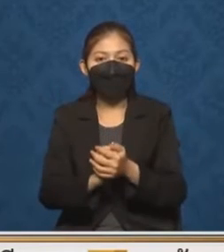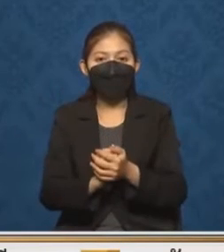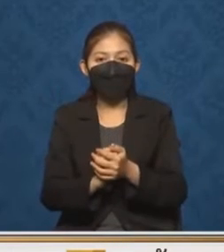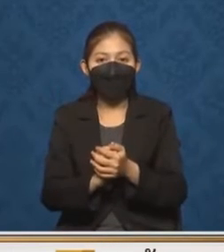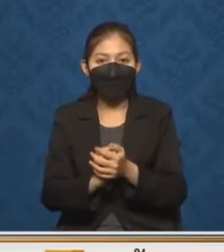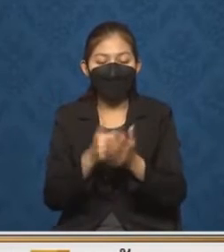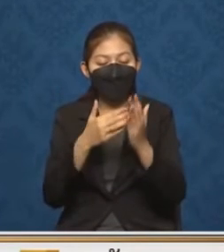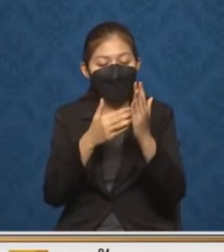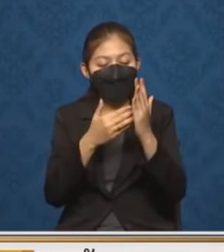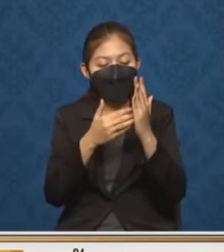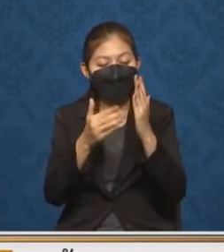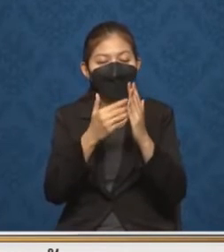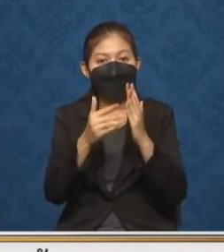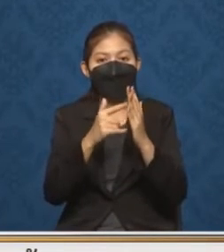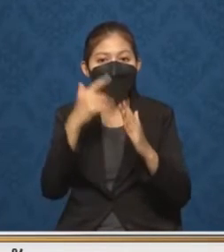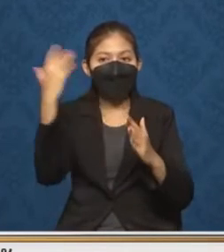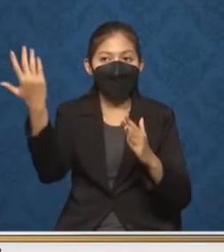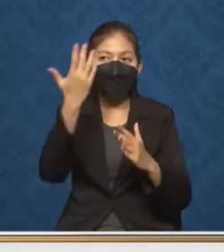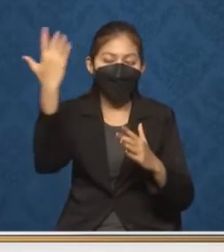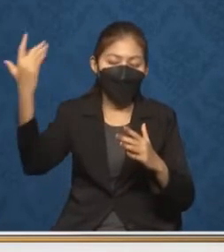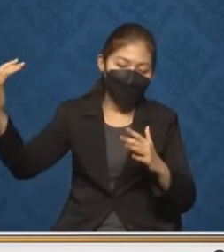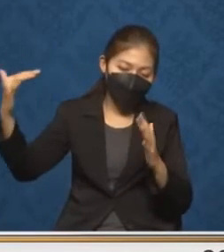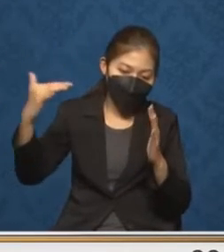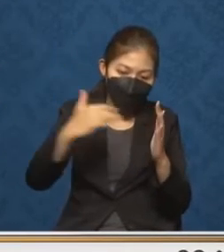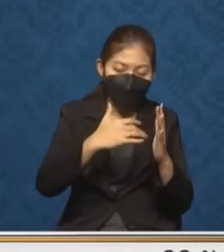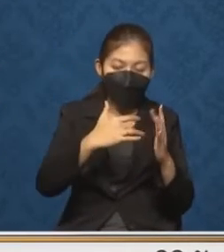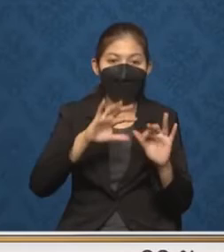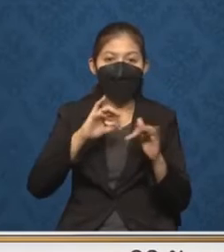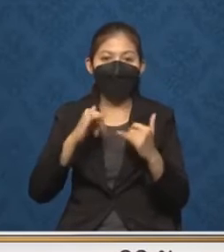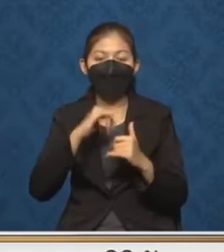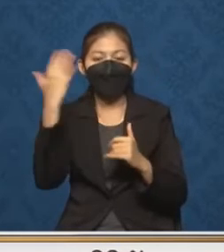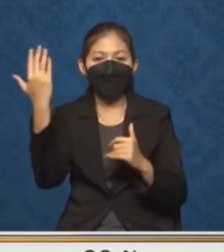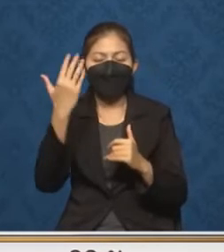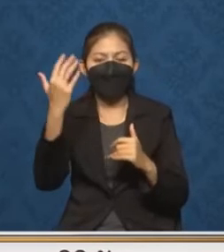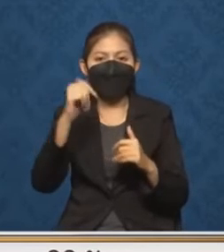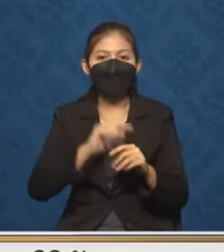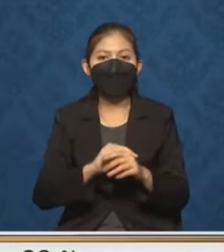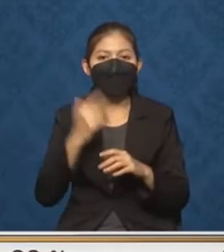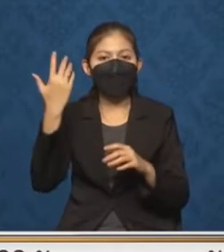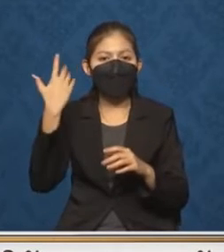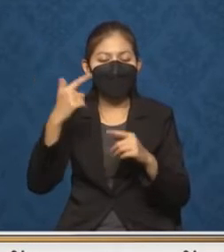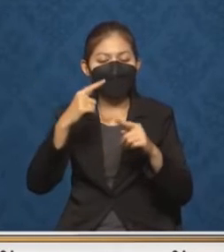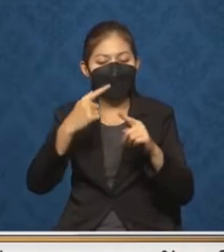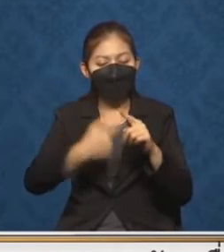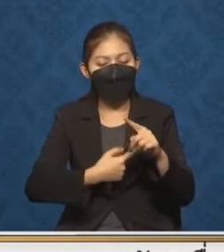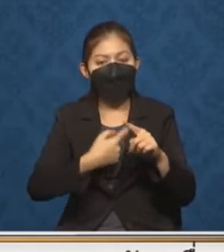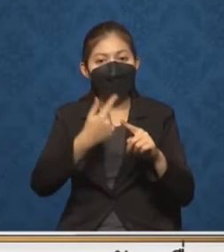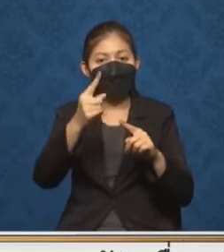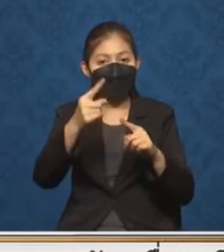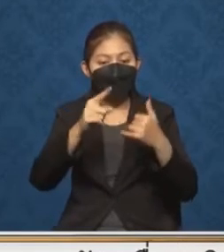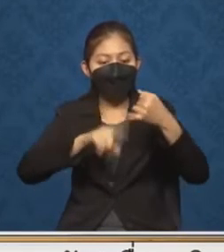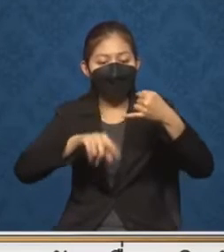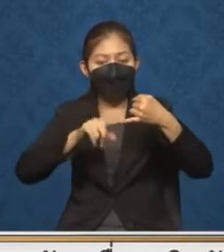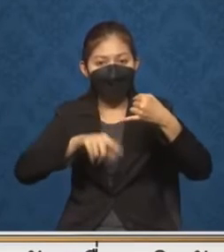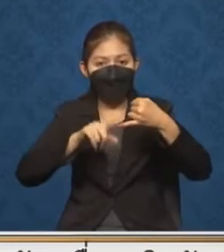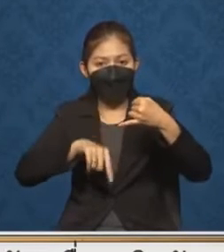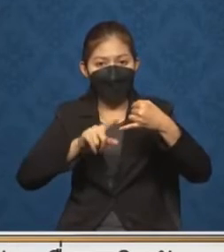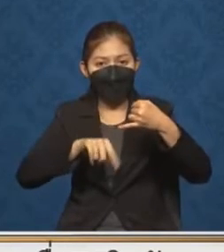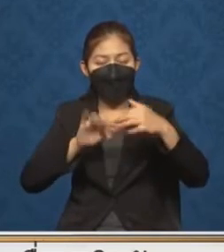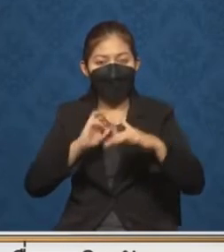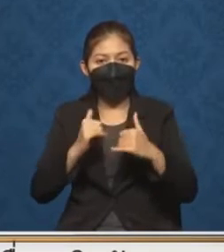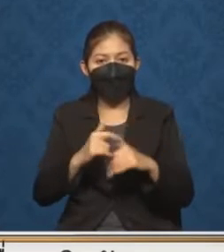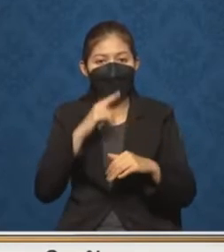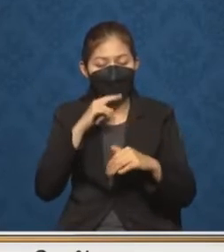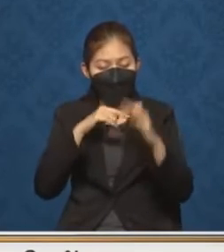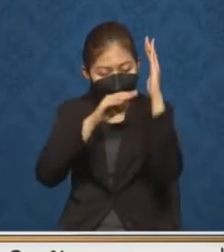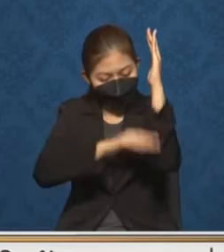ตะวันออกเฉียงเหนือที่พัดปกคลุมอ่าวไทยและภาคใต้กำลังแรงเมื่อช่วงสิ้นเดือนพฤศจิกายนที่ผ่านมาในพื้นที่ภาค